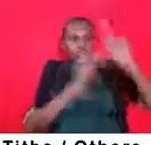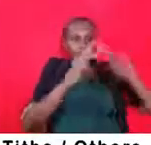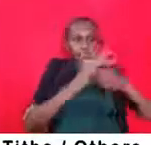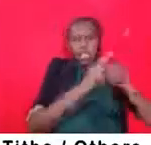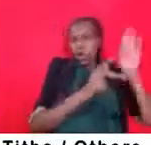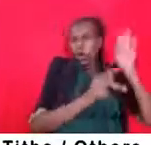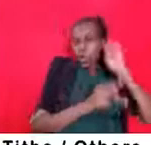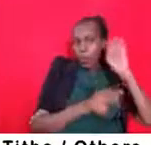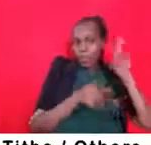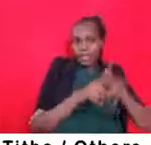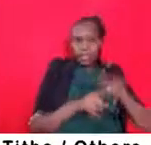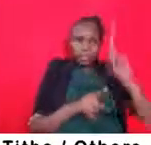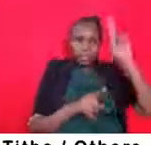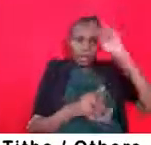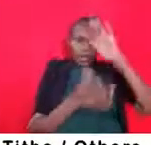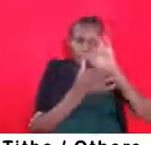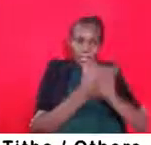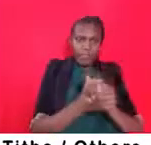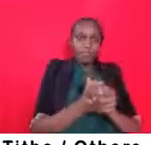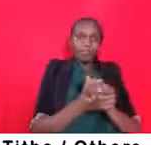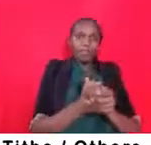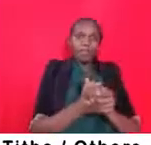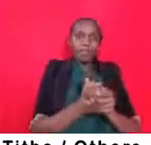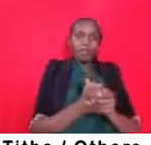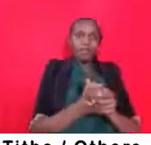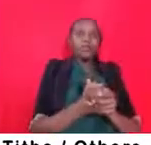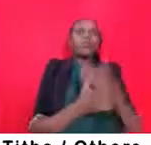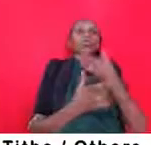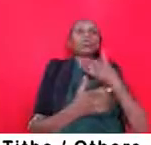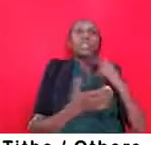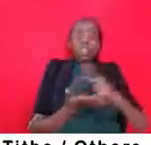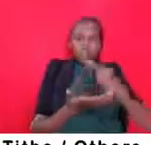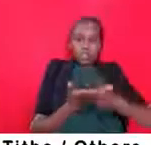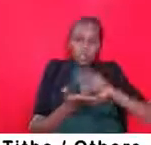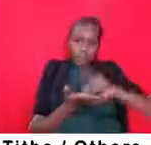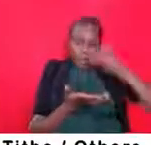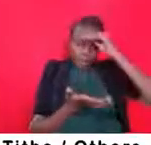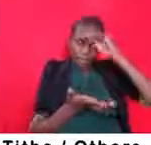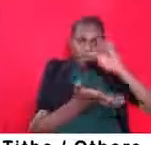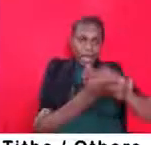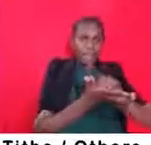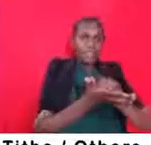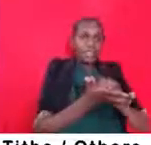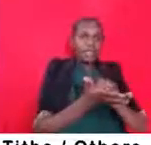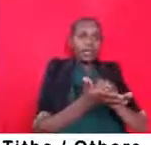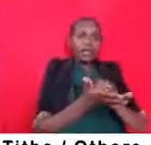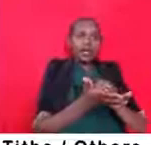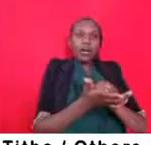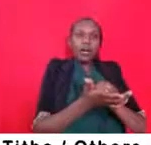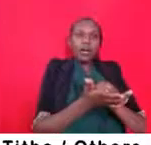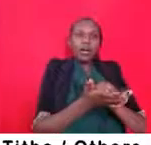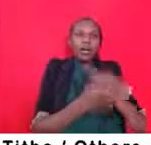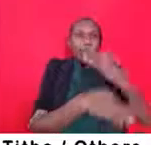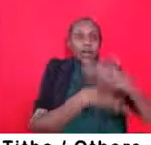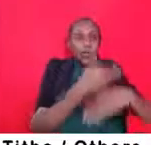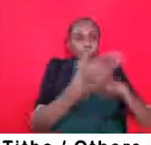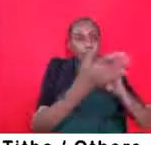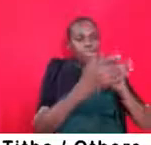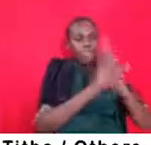kumwamini. Jambo ambalo nataka tujifunze leo hii ni kwamba kile ambacho kilimweka